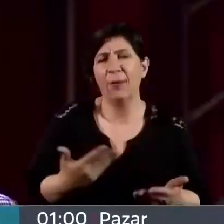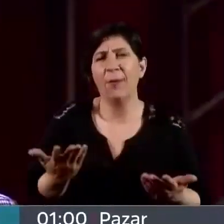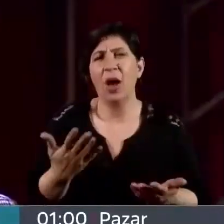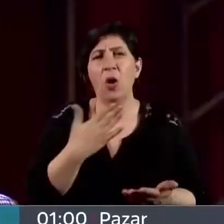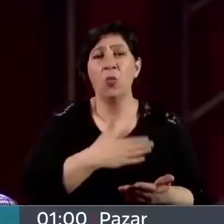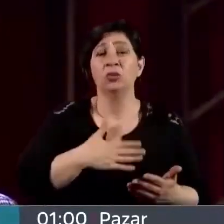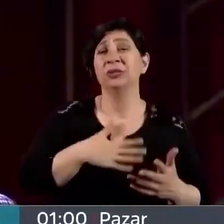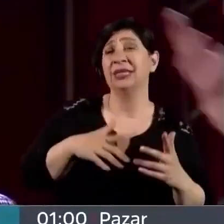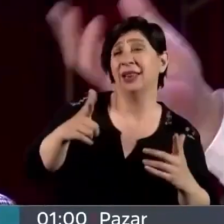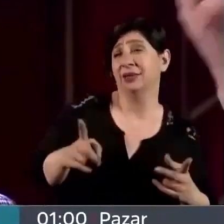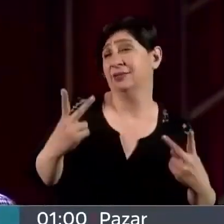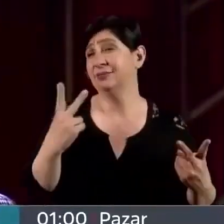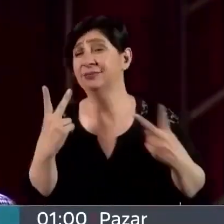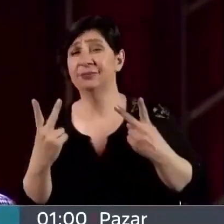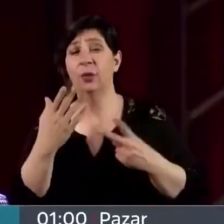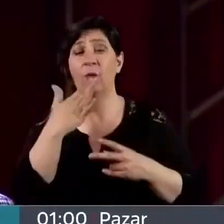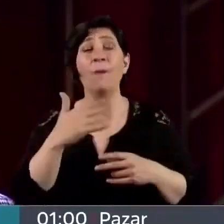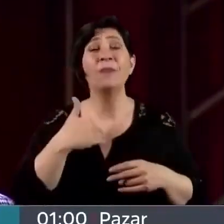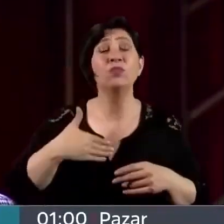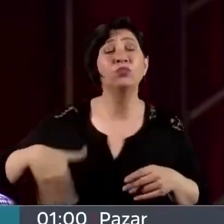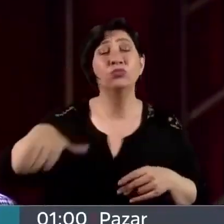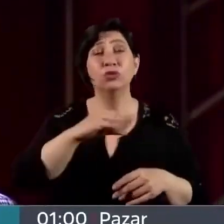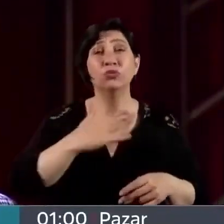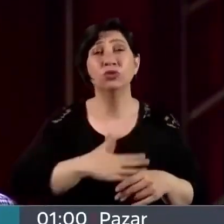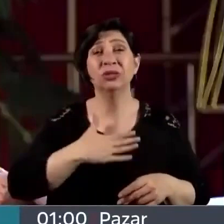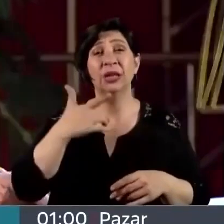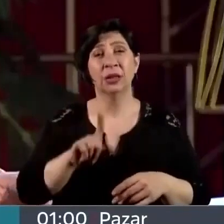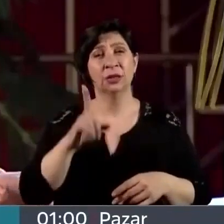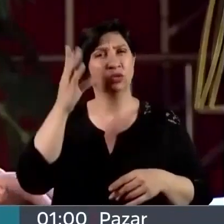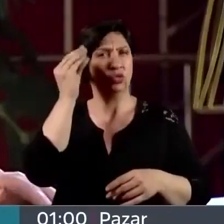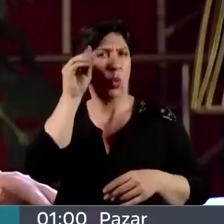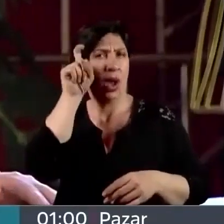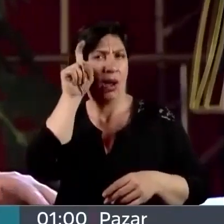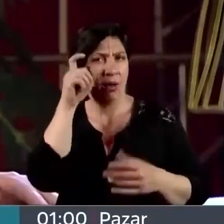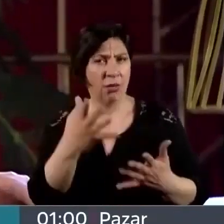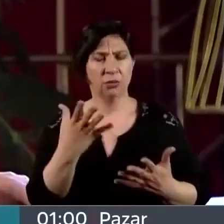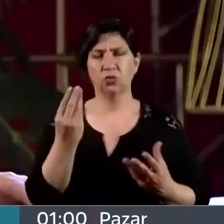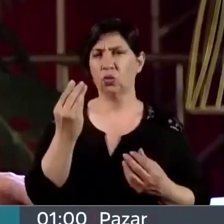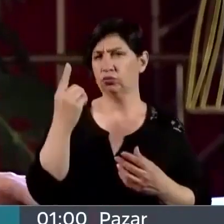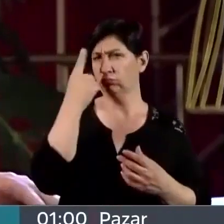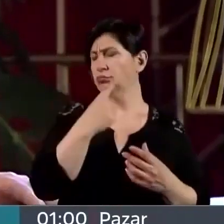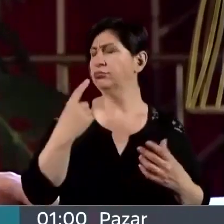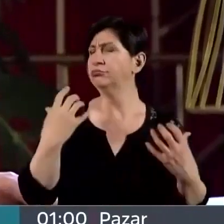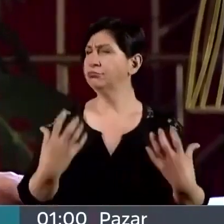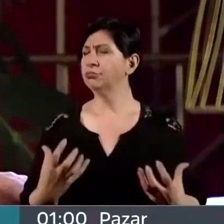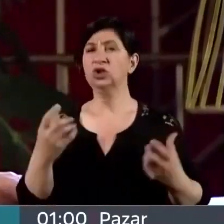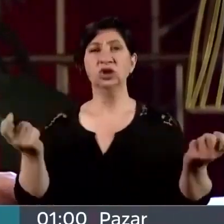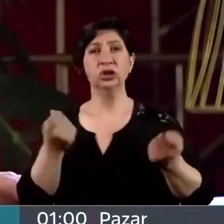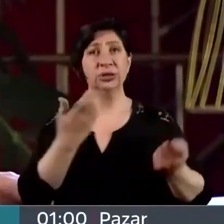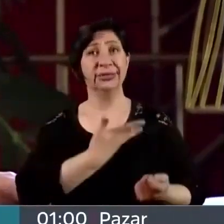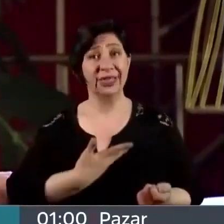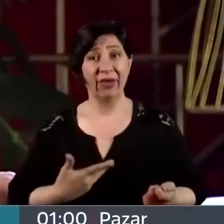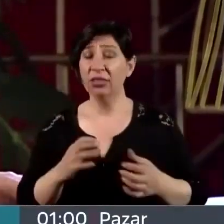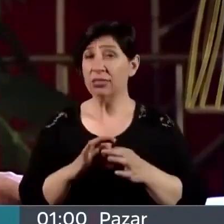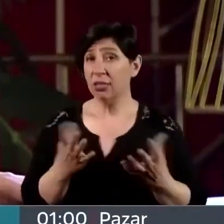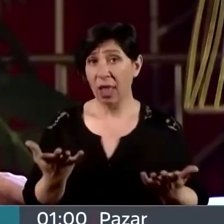öyle Bursalıyım diye de. Benim tanıdığım bütün Bursalı adamlar çok akıllı, çok kreatif, çok çalışkan adamlar